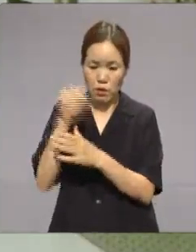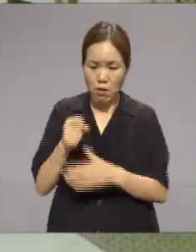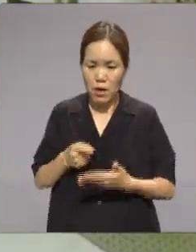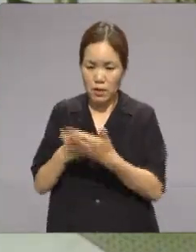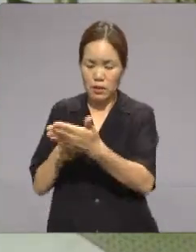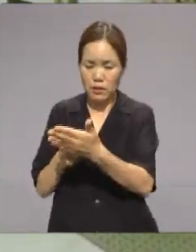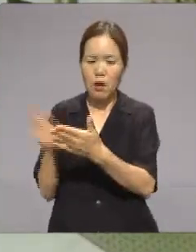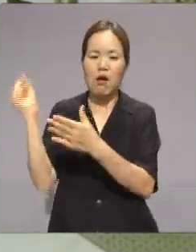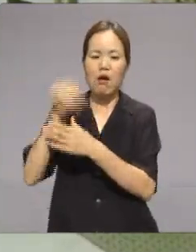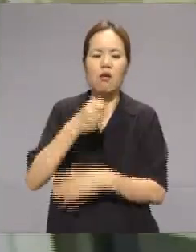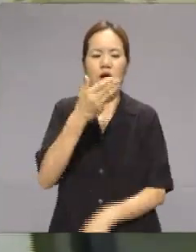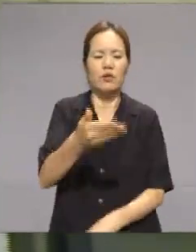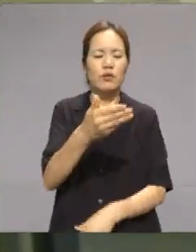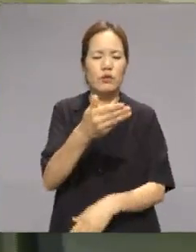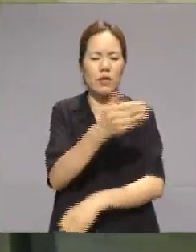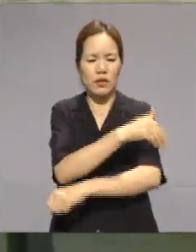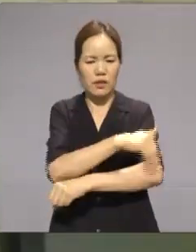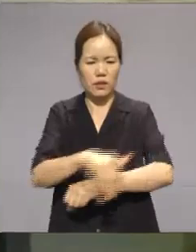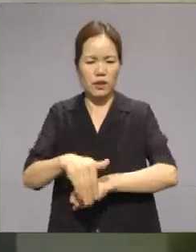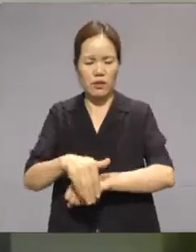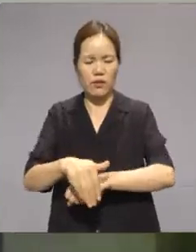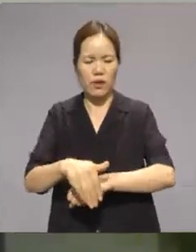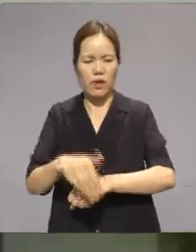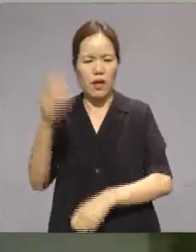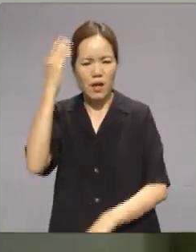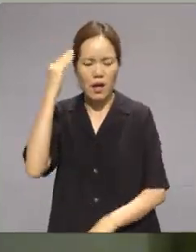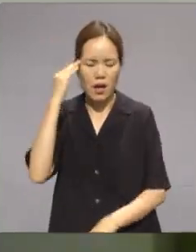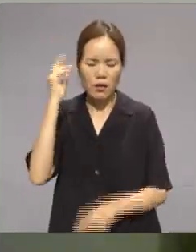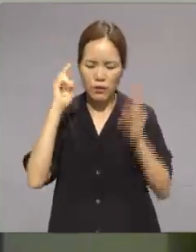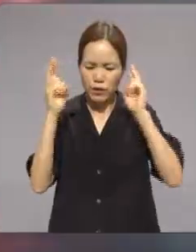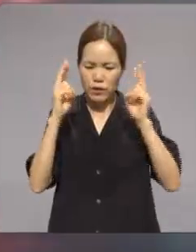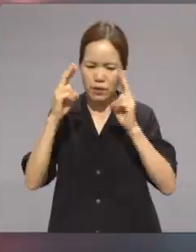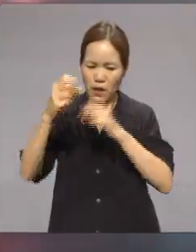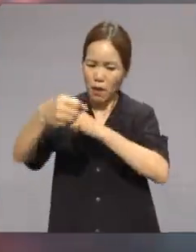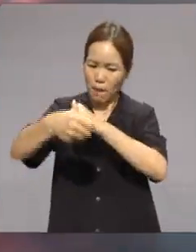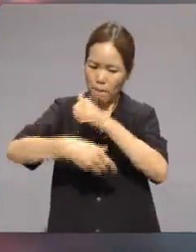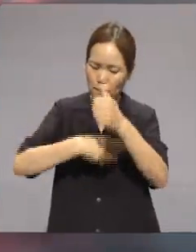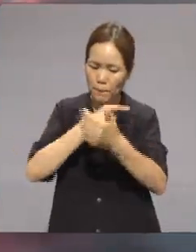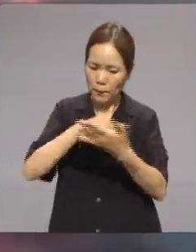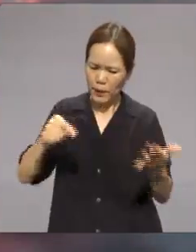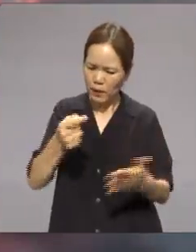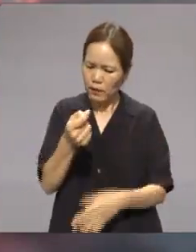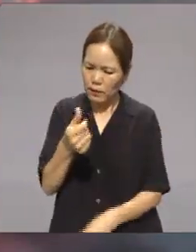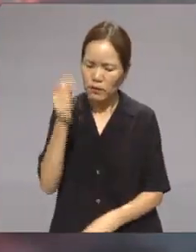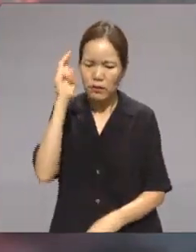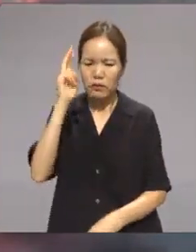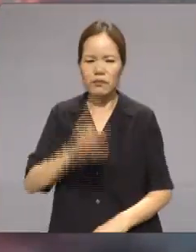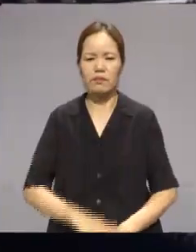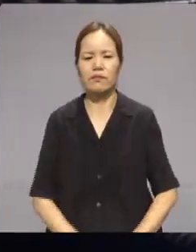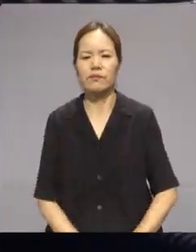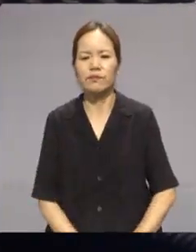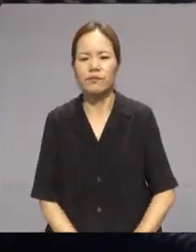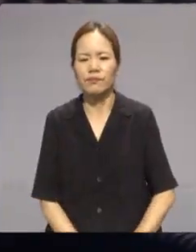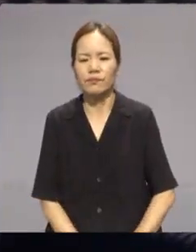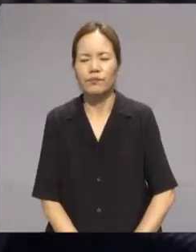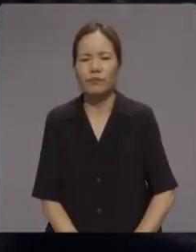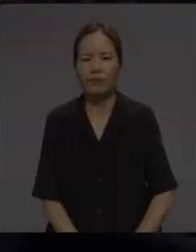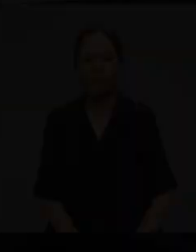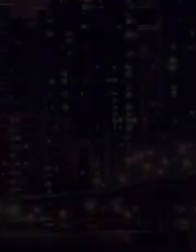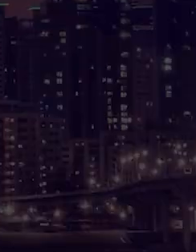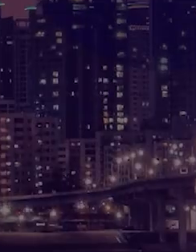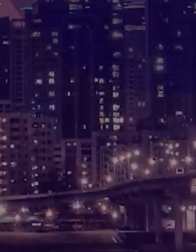허가해 준다는 원칙을 밝혀 한국 기업에 미치는 영향은 제한적일 거라는 관측입니다 OBS 뉴스 이윤택